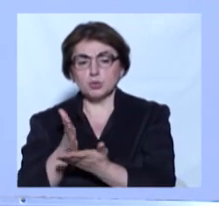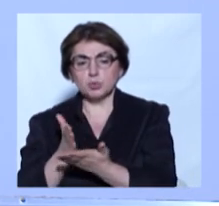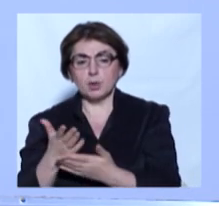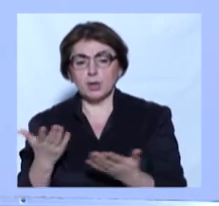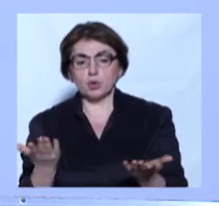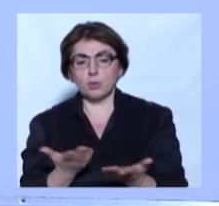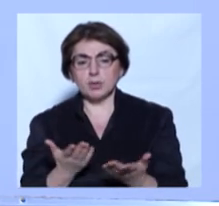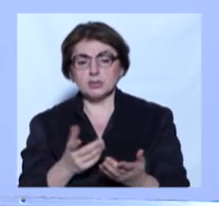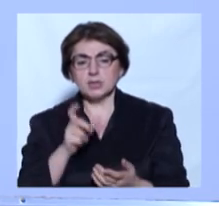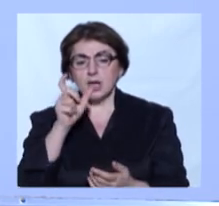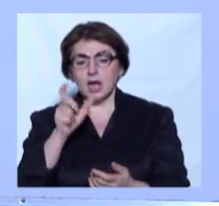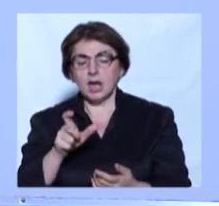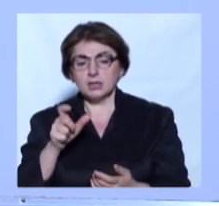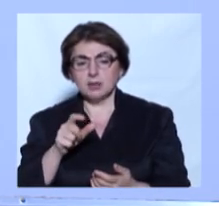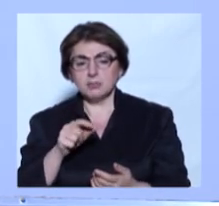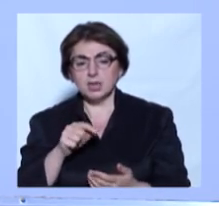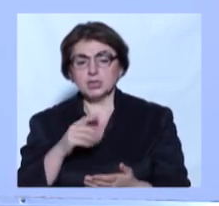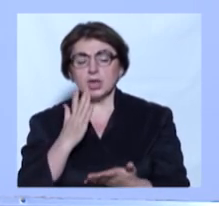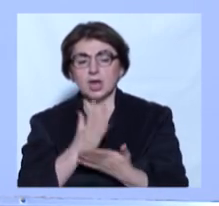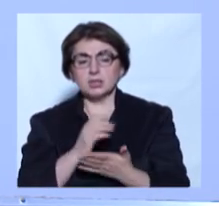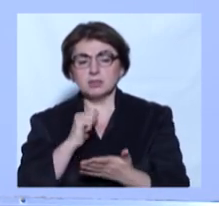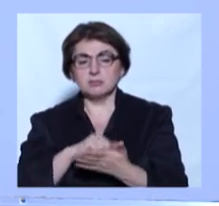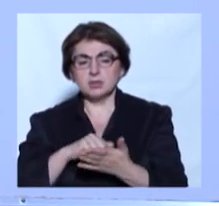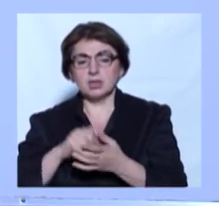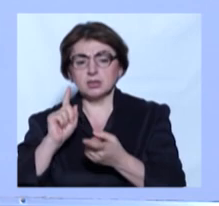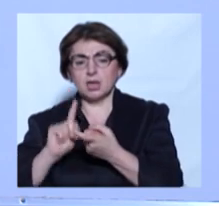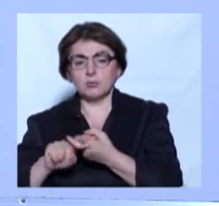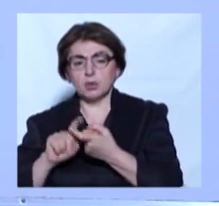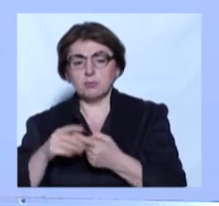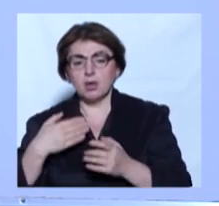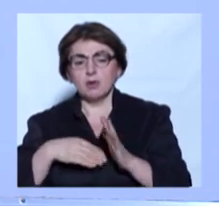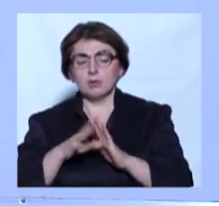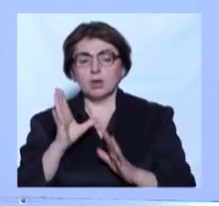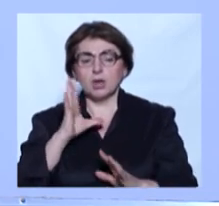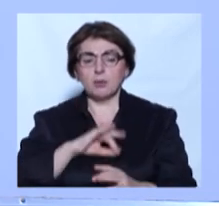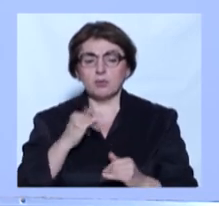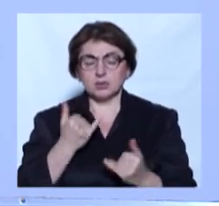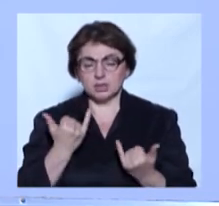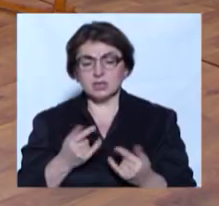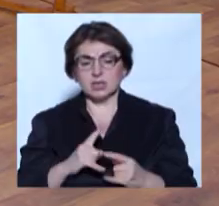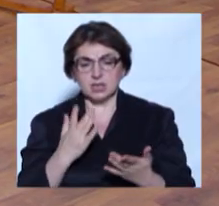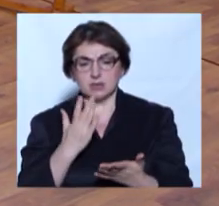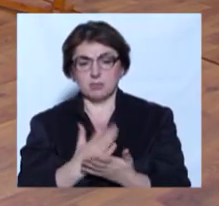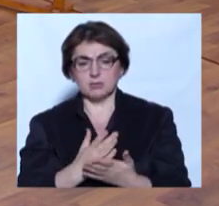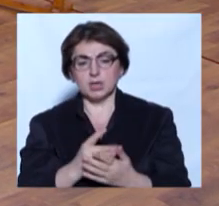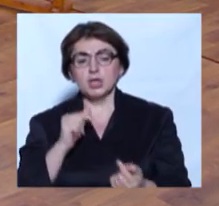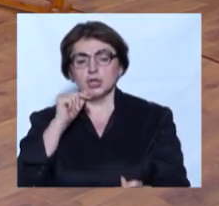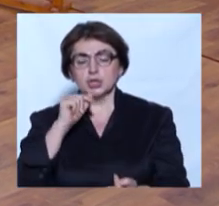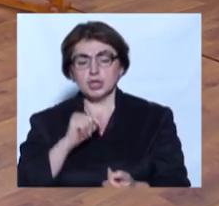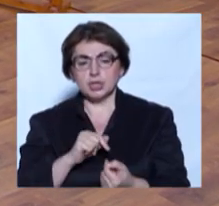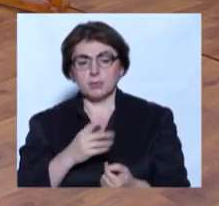რომელიც ადამიანებში იწვევს ერთგვარ ესე დამოკიდებულებას, რომ მე მიმირჩევნია გამოვიყენო ის დღეს, რაც მაქვს და